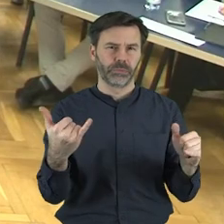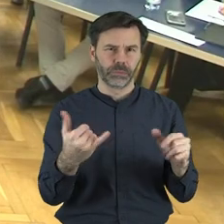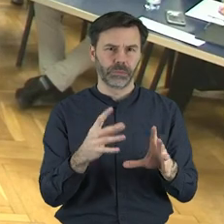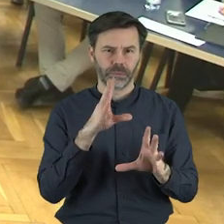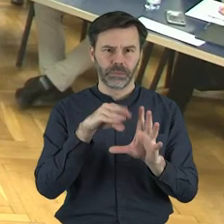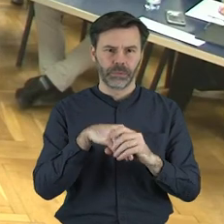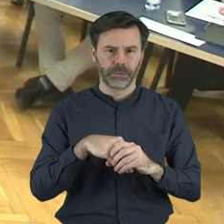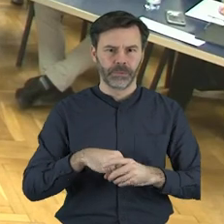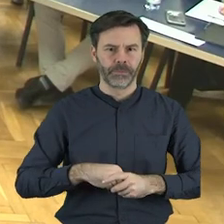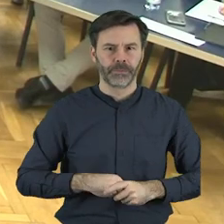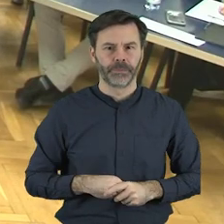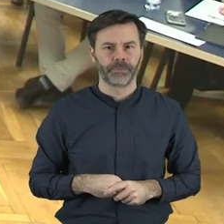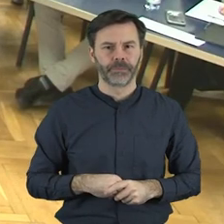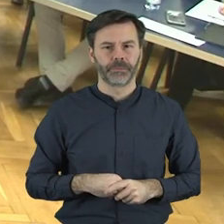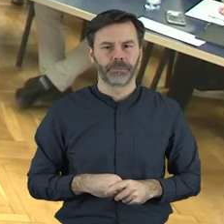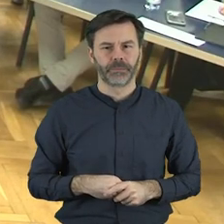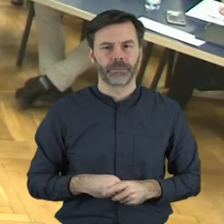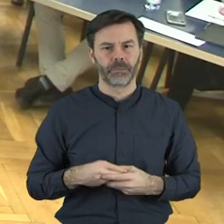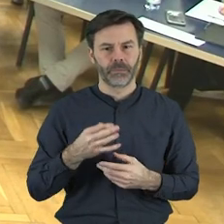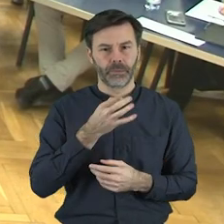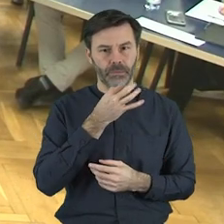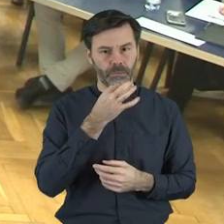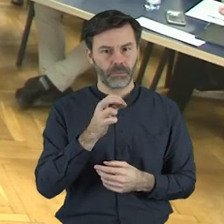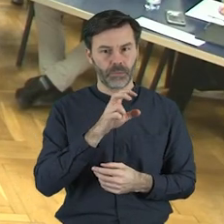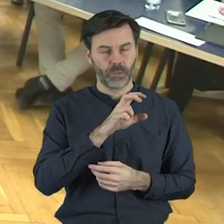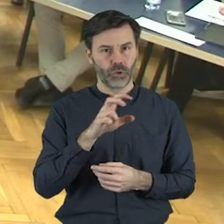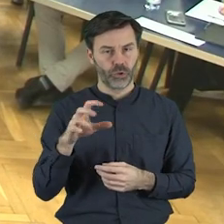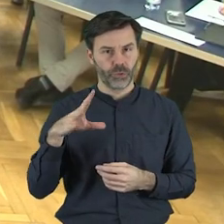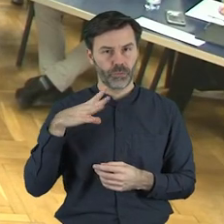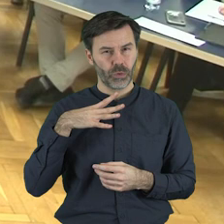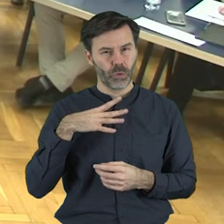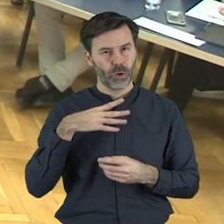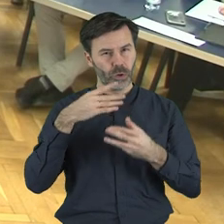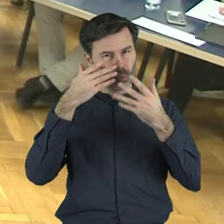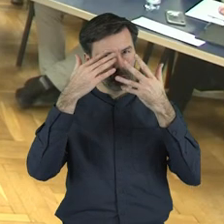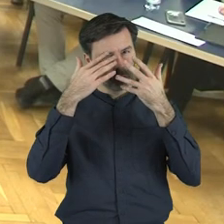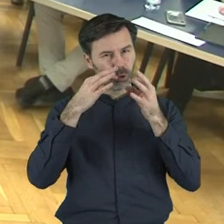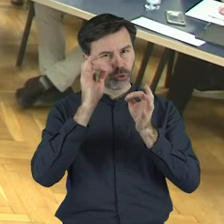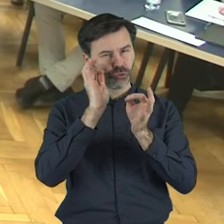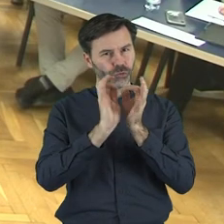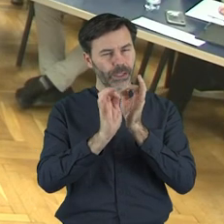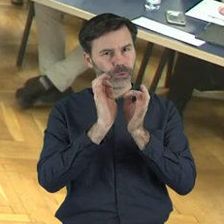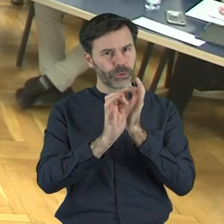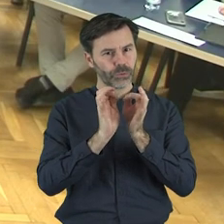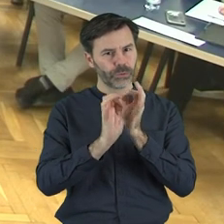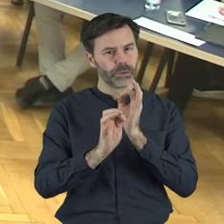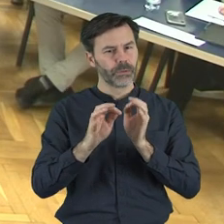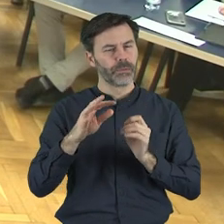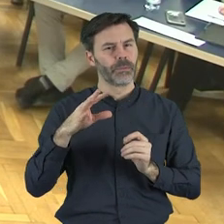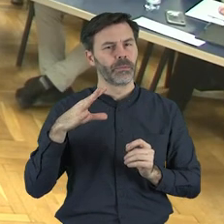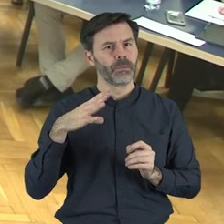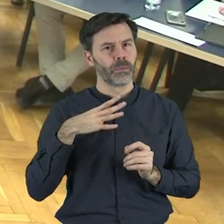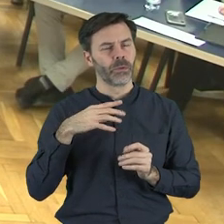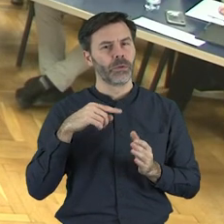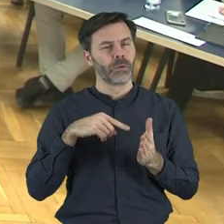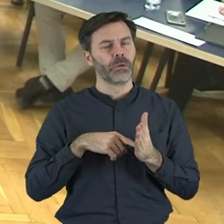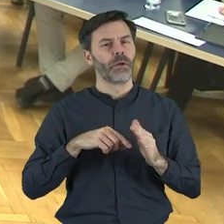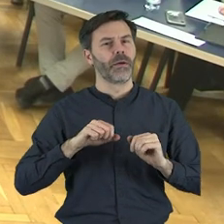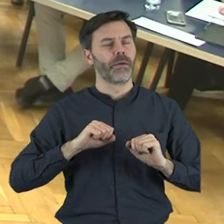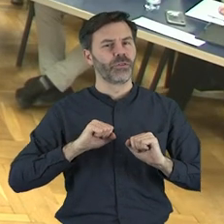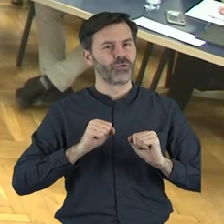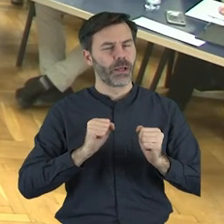również, podejmując te działania i decyzje, czas